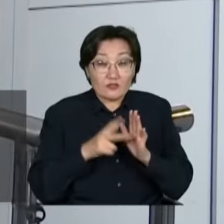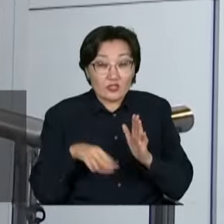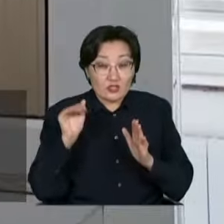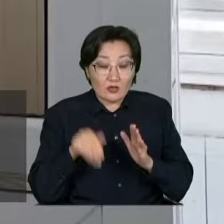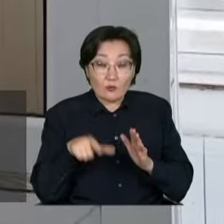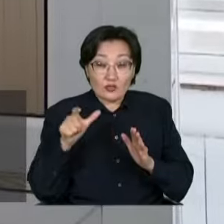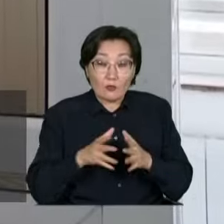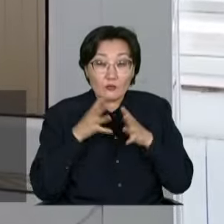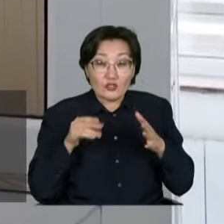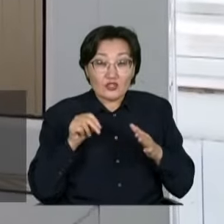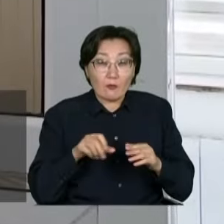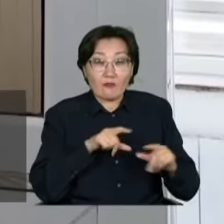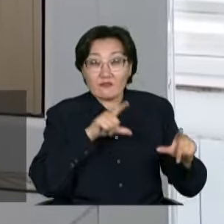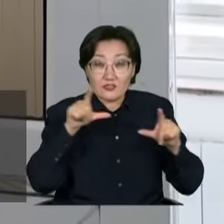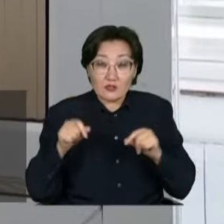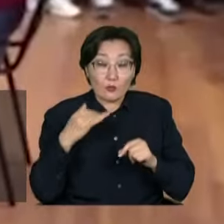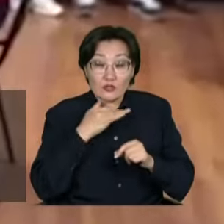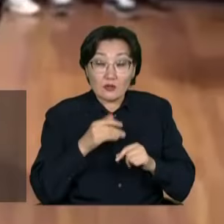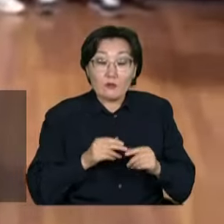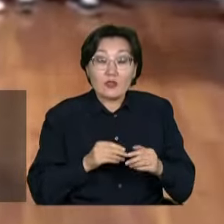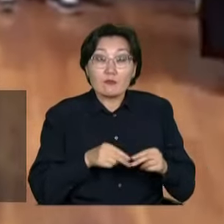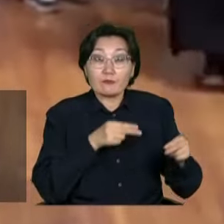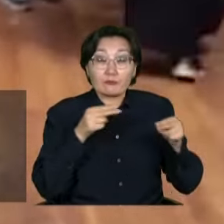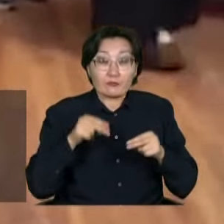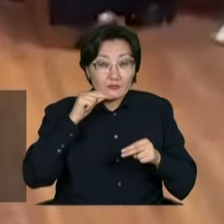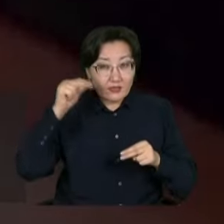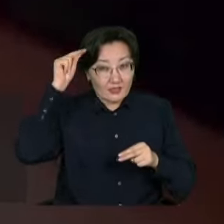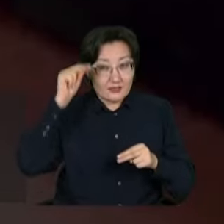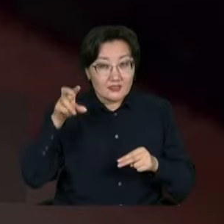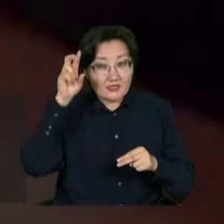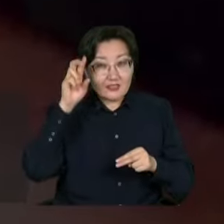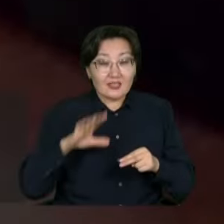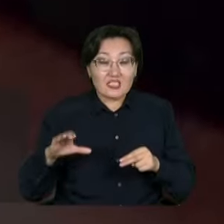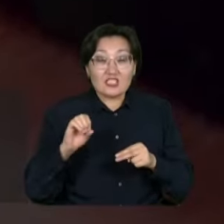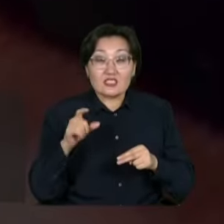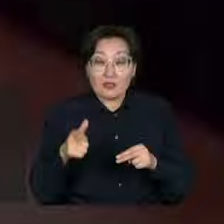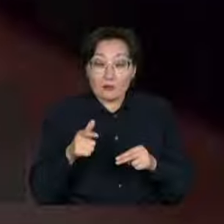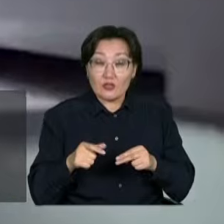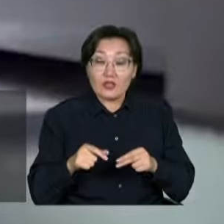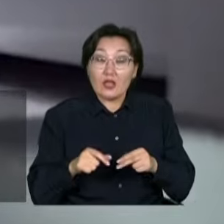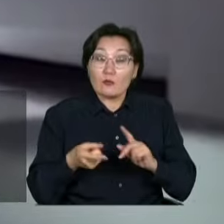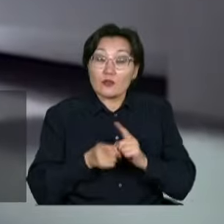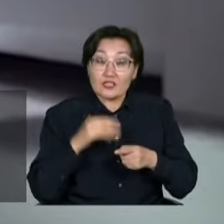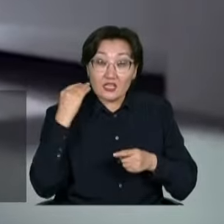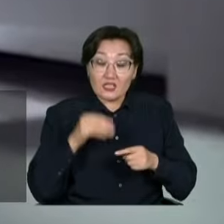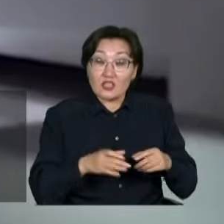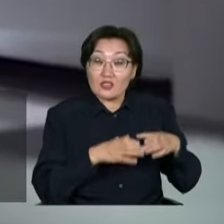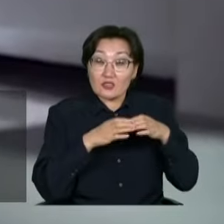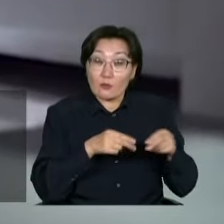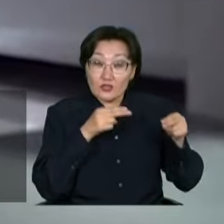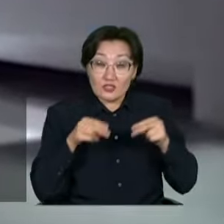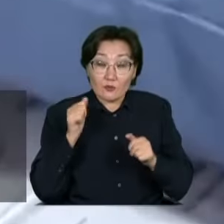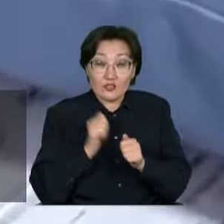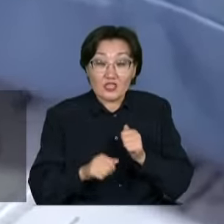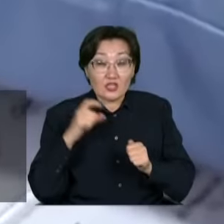тысяч человек больше, чем выехало. В основном это выходцы из Китая и стран СНГ. Помимо количества, меняется и качественный состав прибывающих. В страну чаще